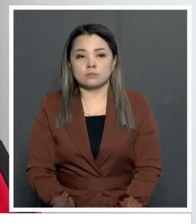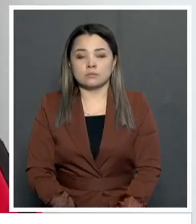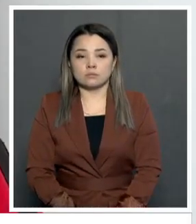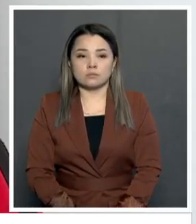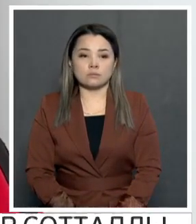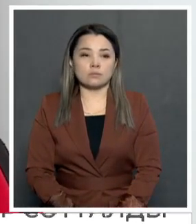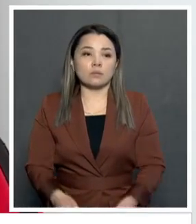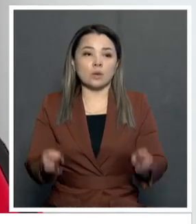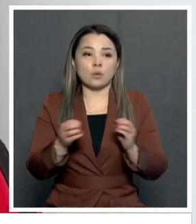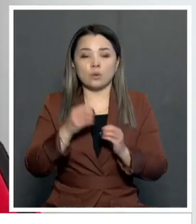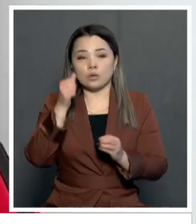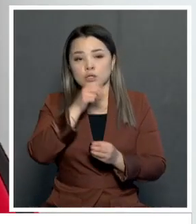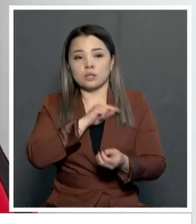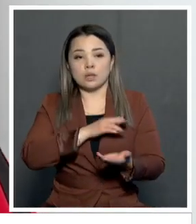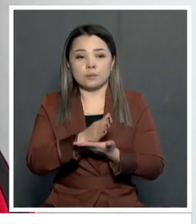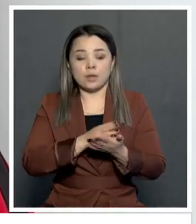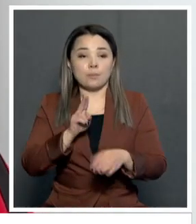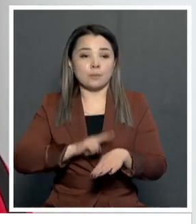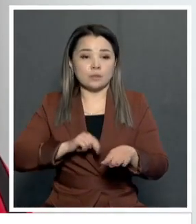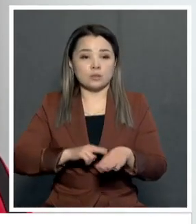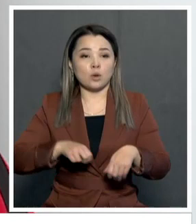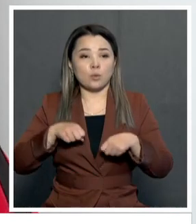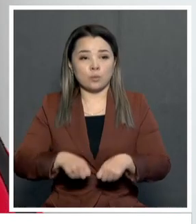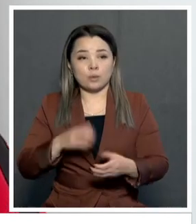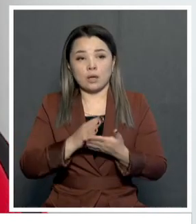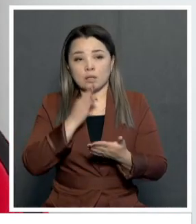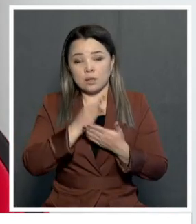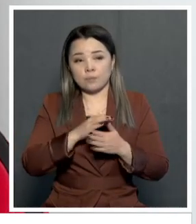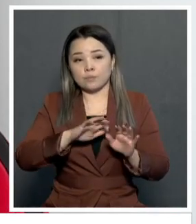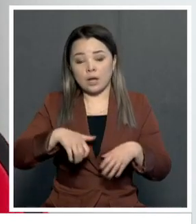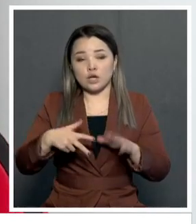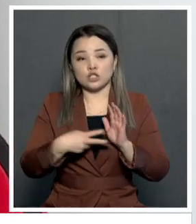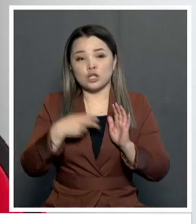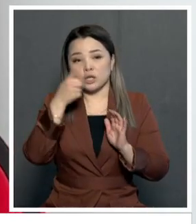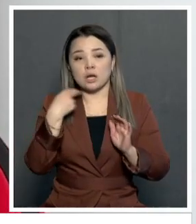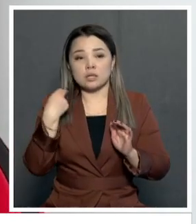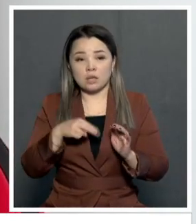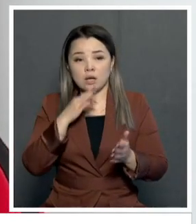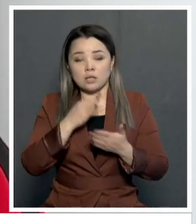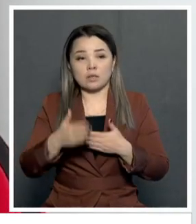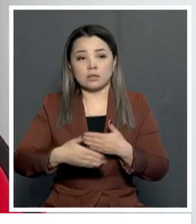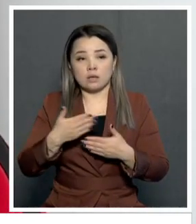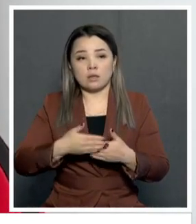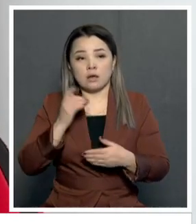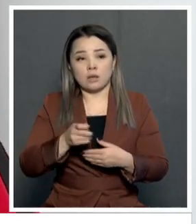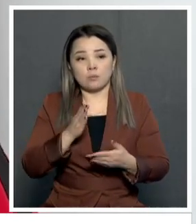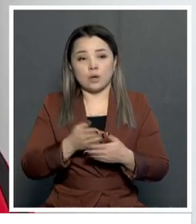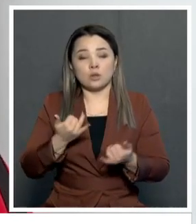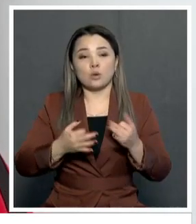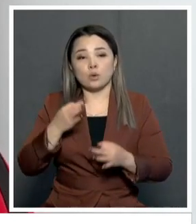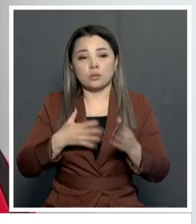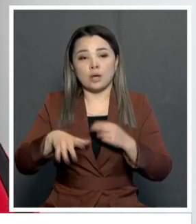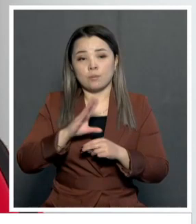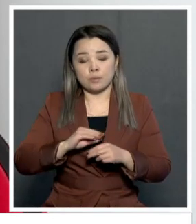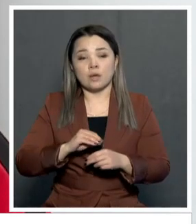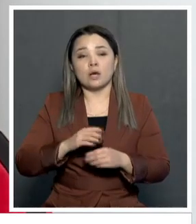10 жыл құқық қорғау органында қызмет атқару құқығынан айырыла отырып, 7 жылға бас бостандығынан айыру жазасы тағайындалды. Сотталушылардың